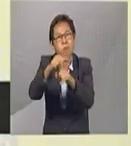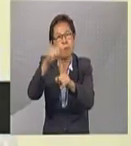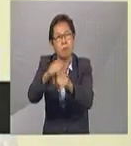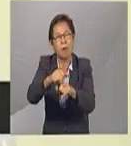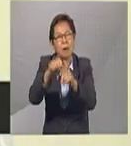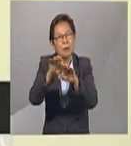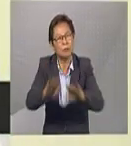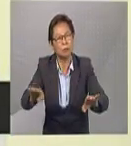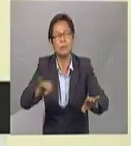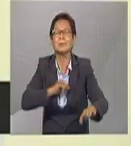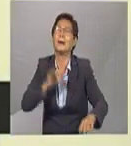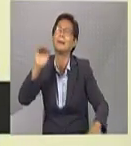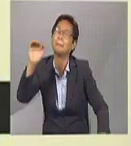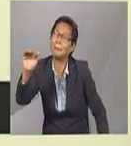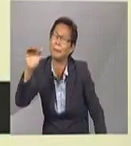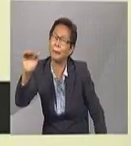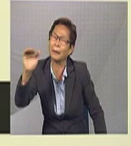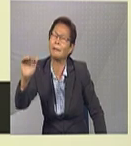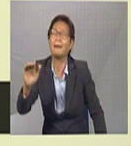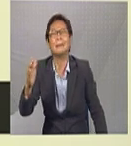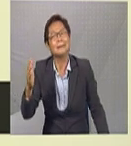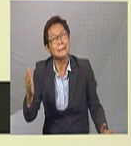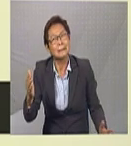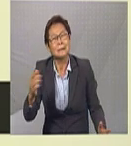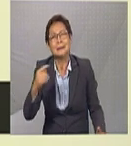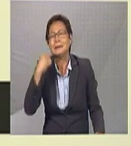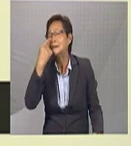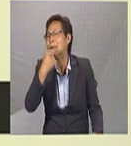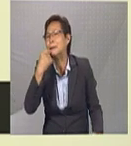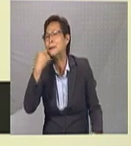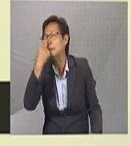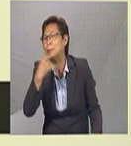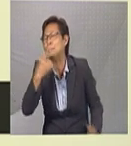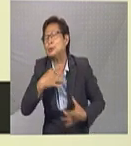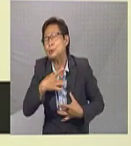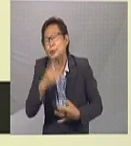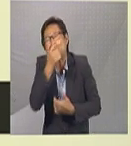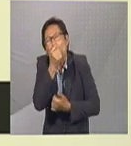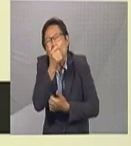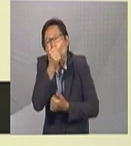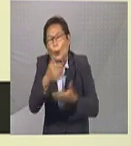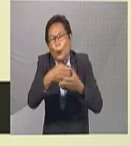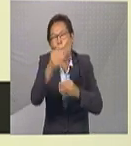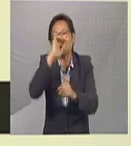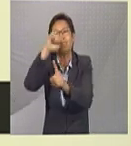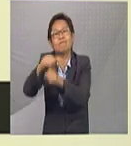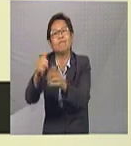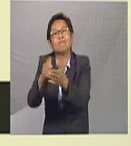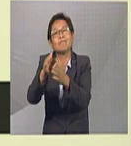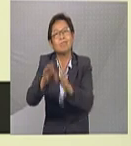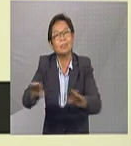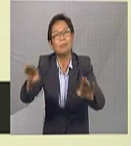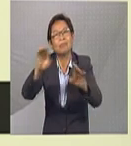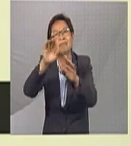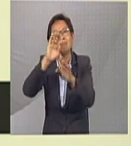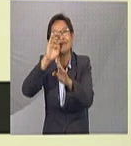kepada mereka yang terlalu berminat mengeluarkan fake news ini. Tidak ada